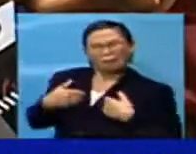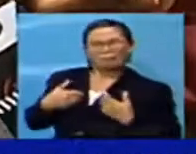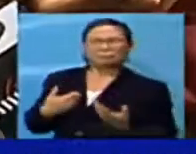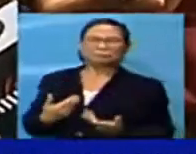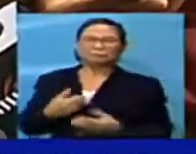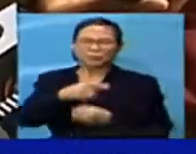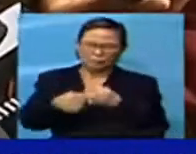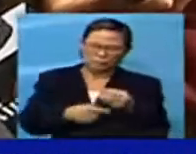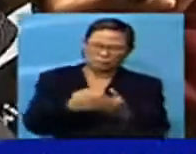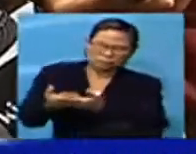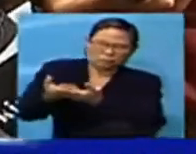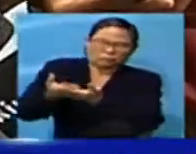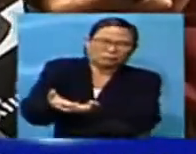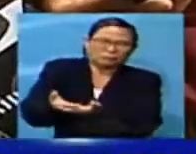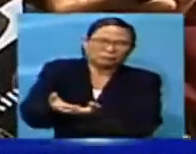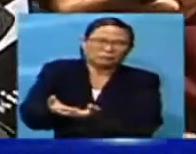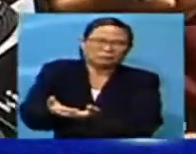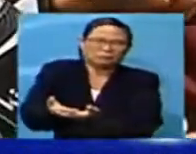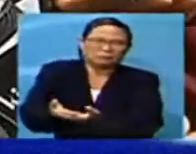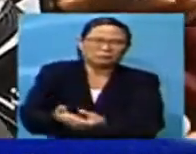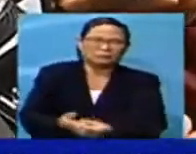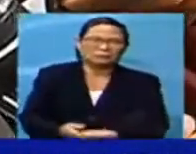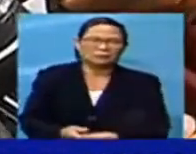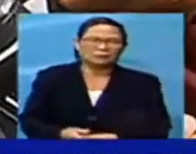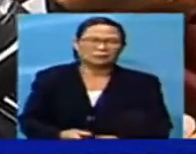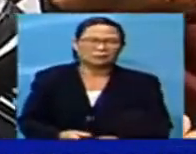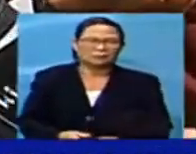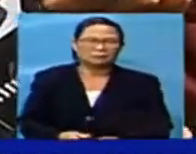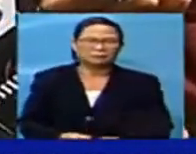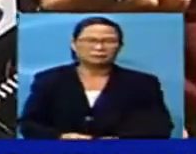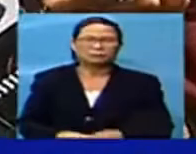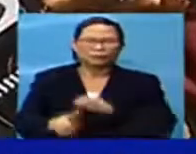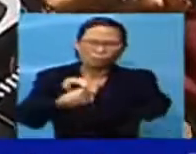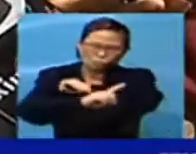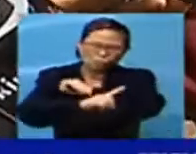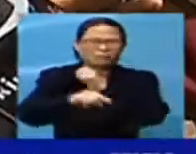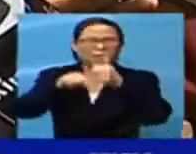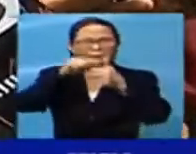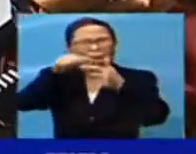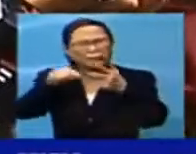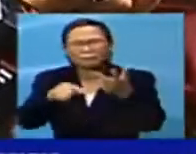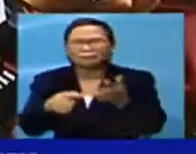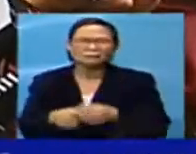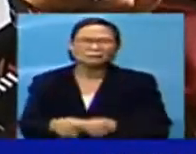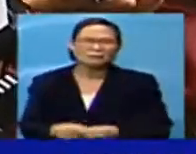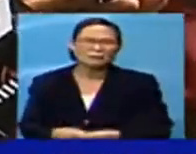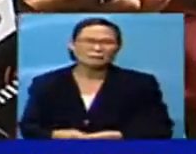kandungan, cadangan, penambah hukuman dan sebagainya itu.